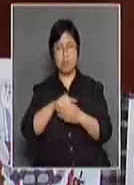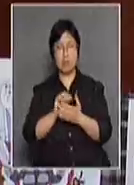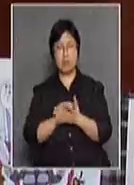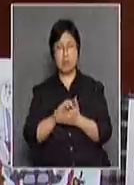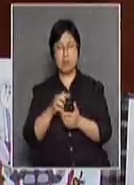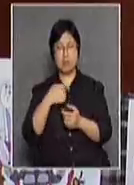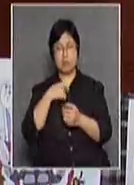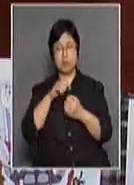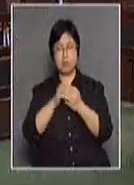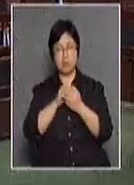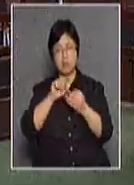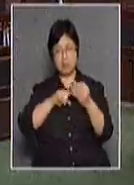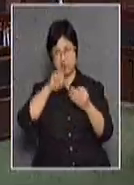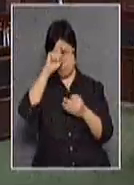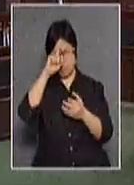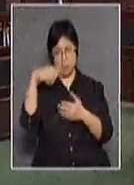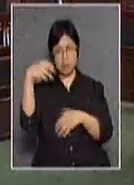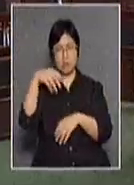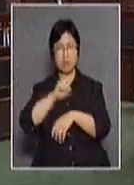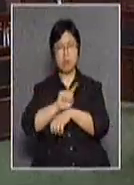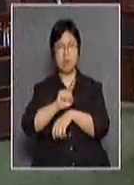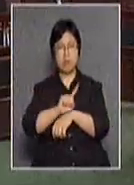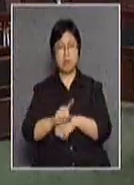志全議員要求記名表決，表決鐘響一分鐘。